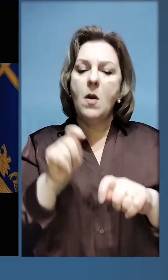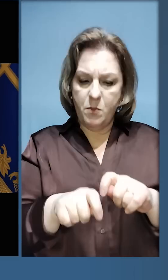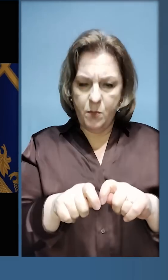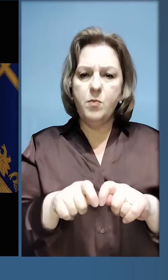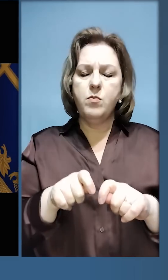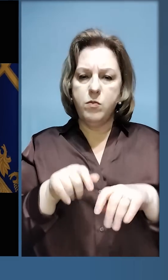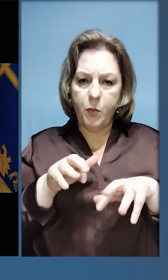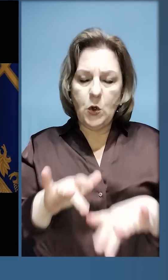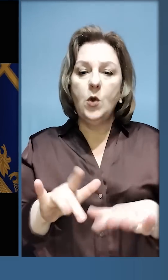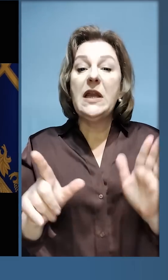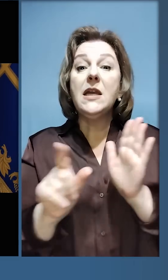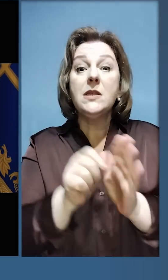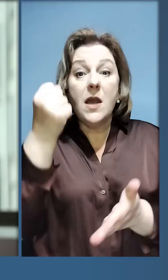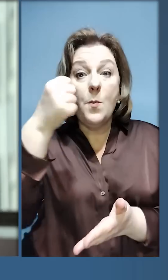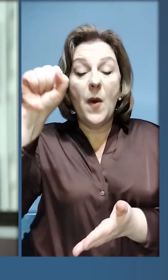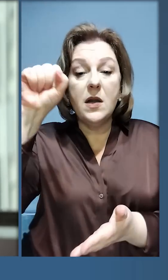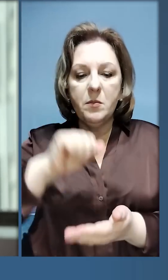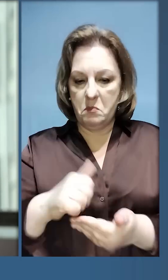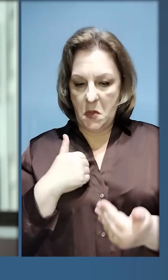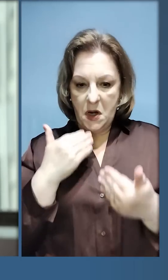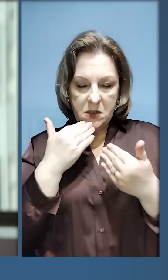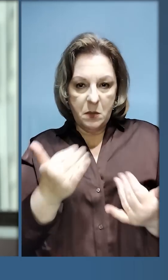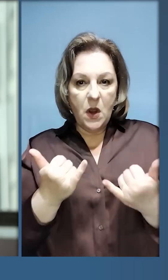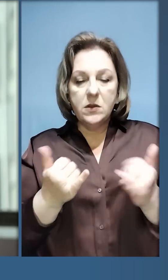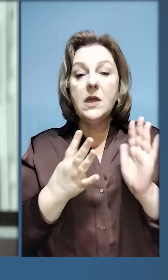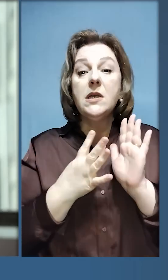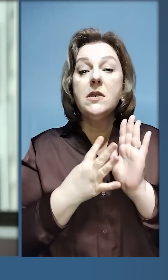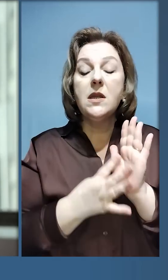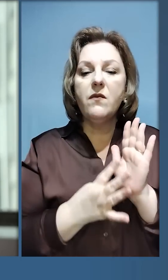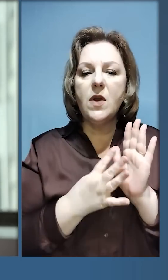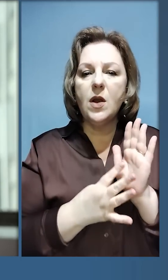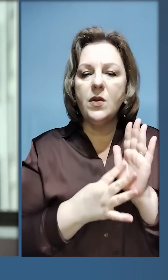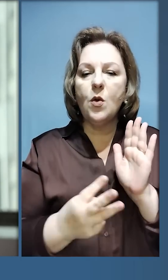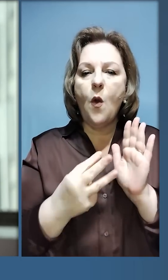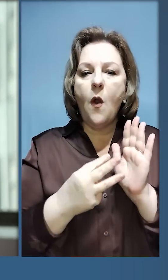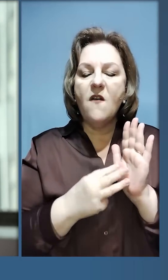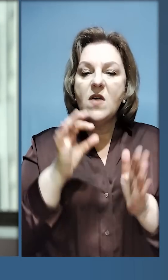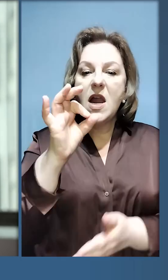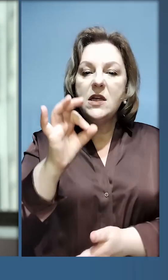пройти з перемогою. І тому ми запитали, на сьогодні